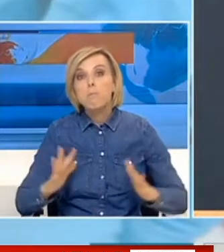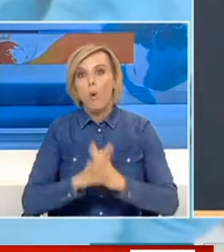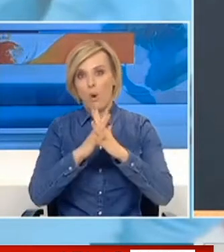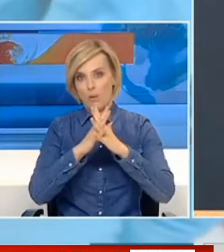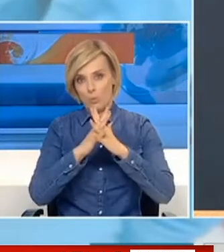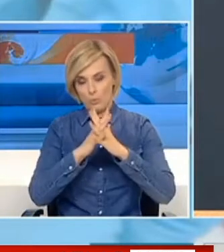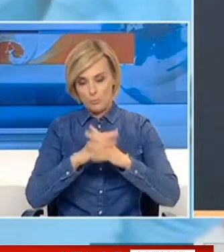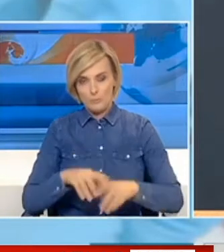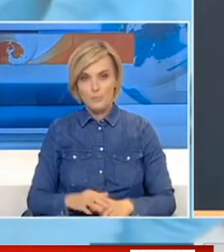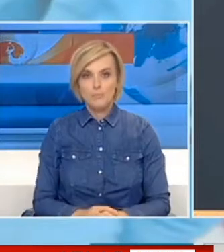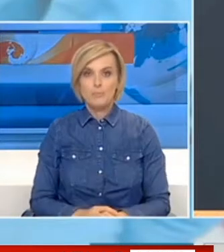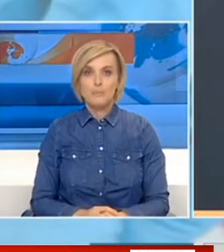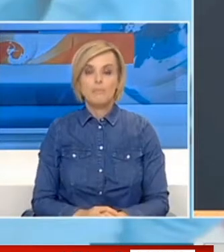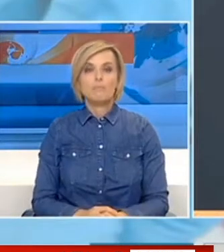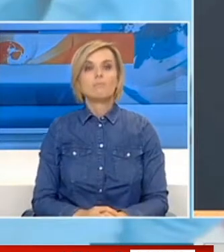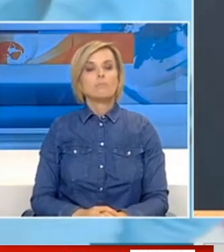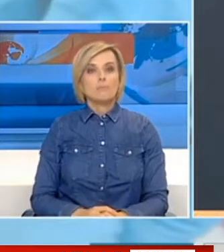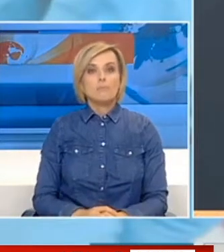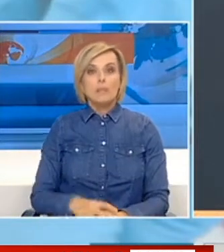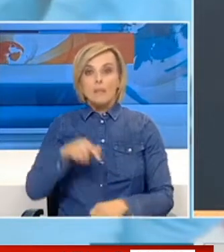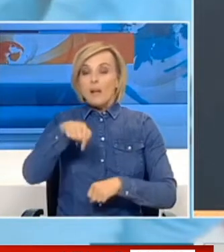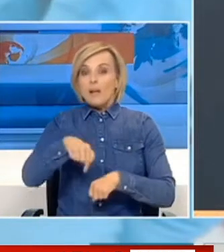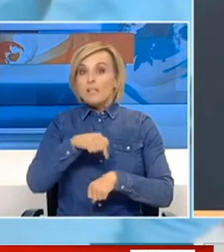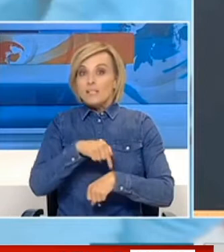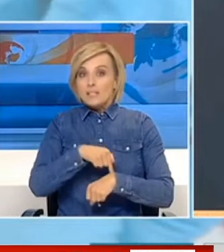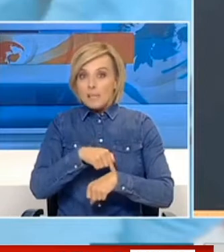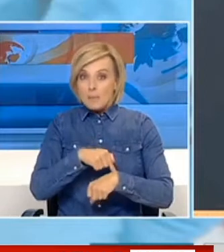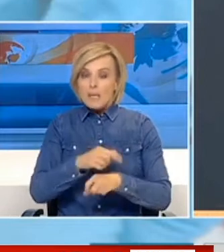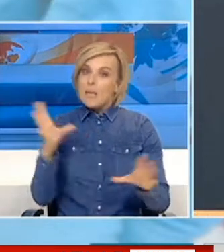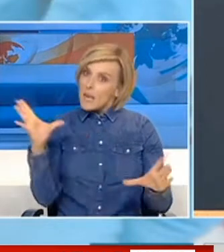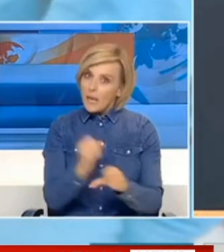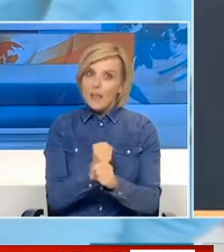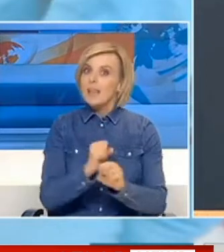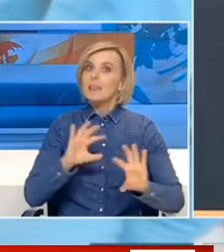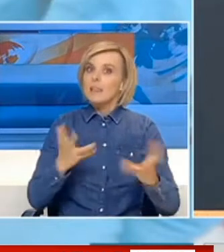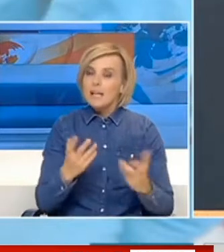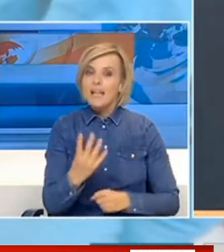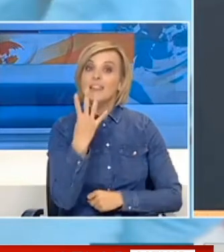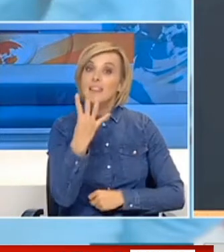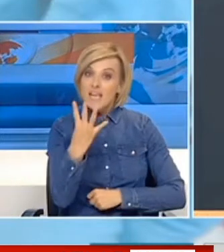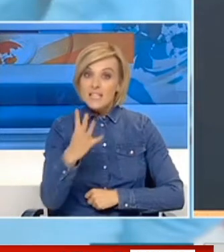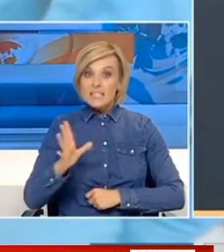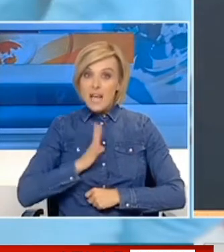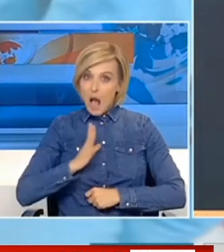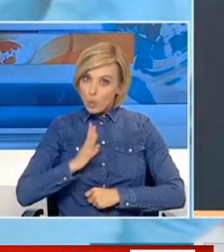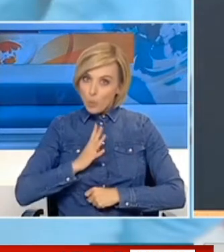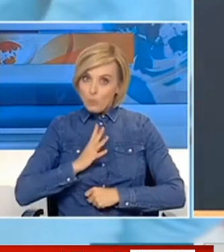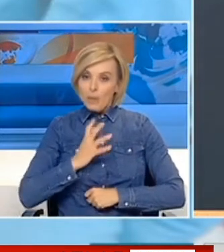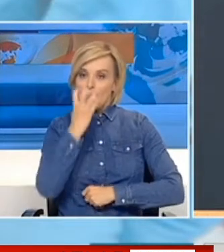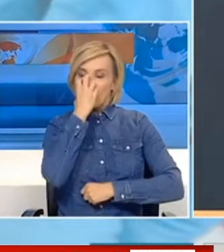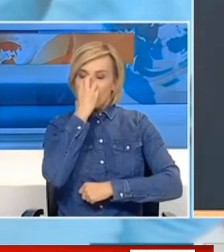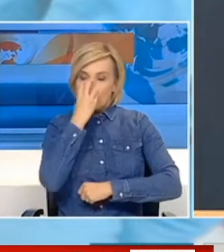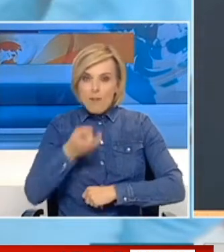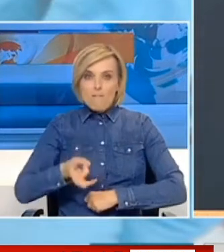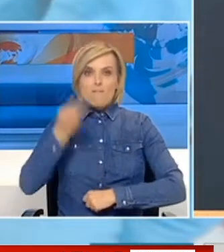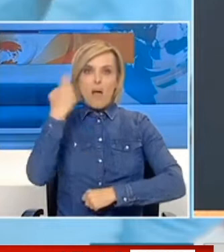Μία από αυτές τις νίκες είναι πως ήδη 4 ασθενείς έχουν αποσωληνωθεί και τους ευχόμεθα γρήγορη ανάρρωση,